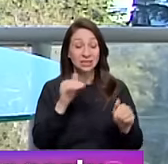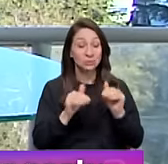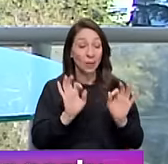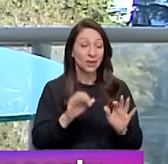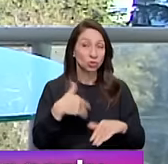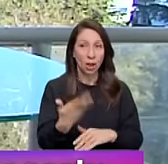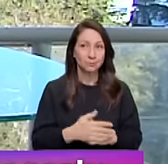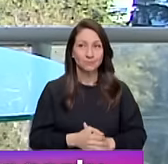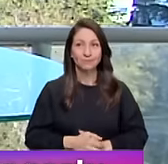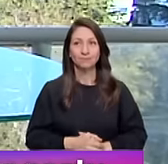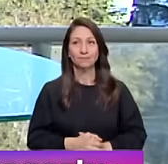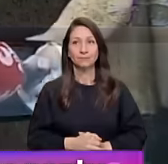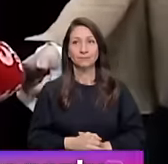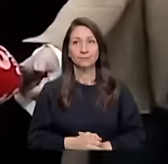ardından.